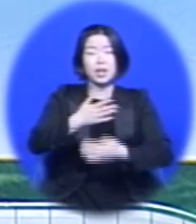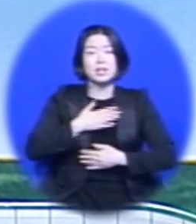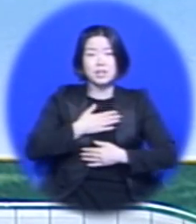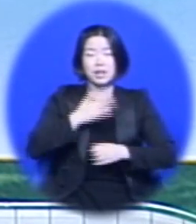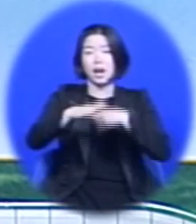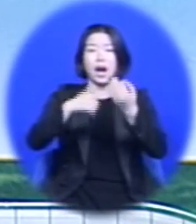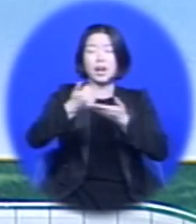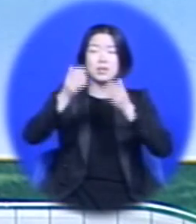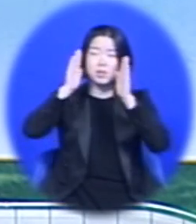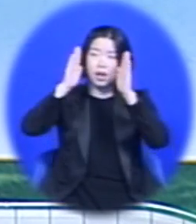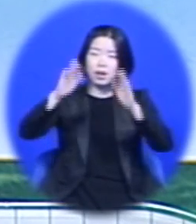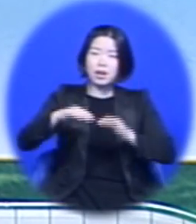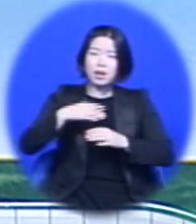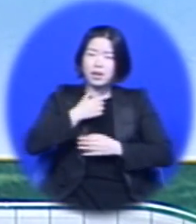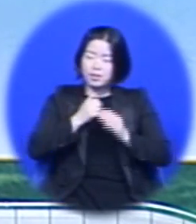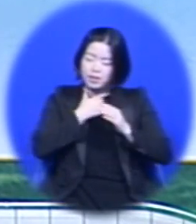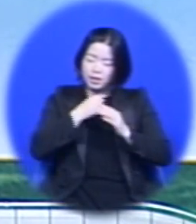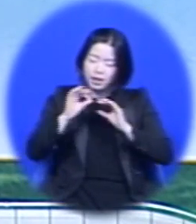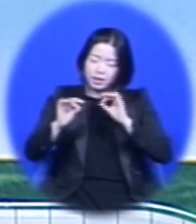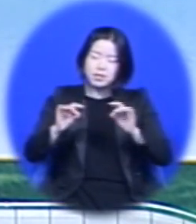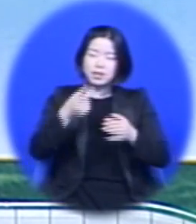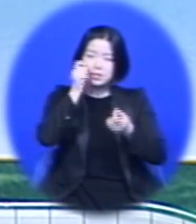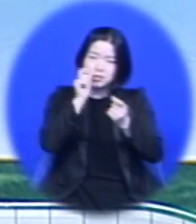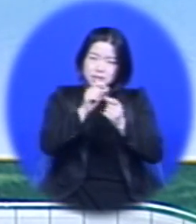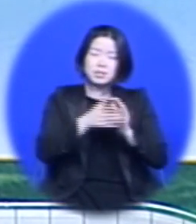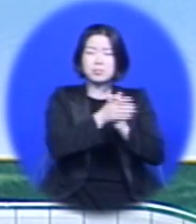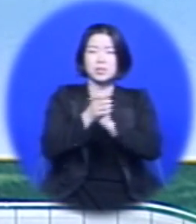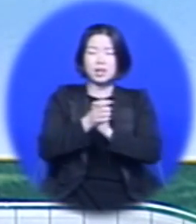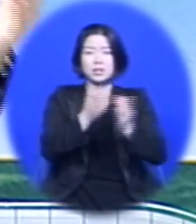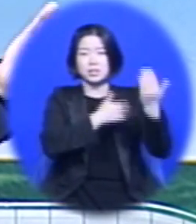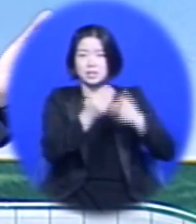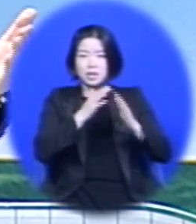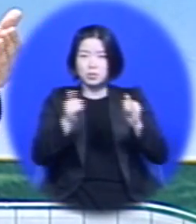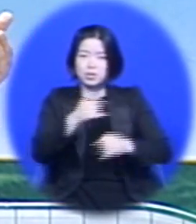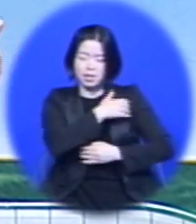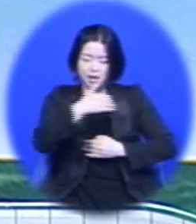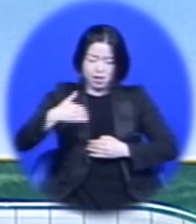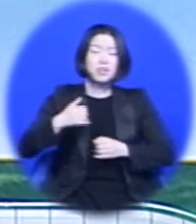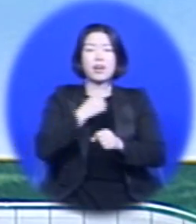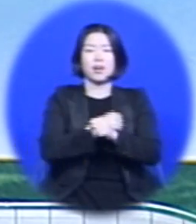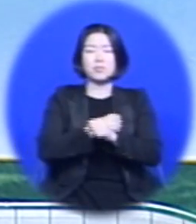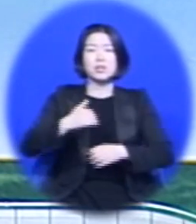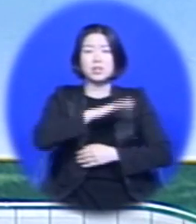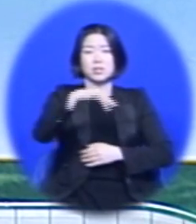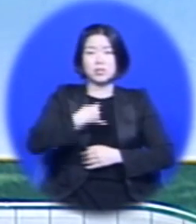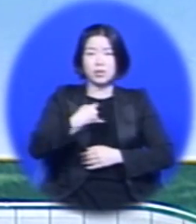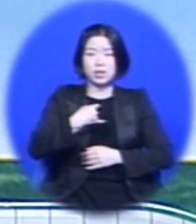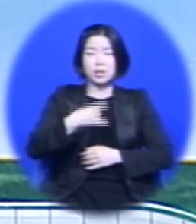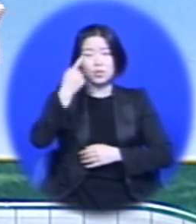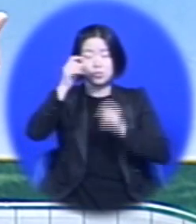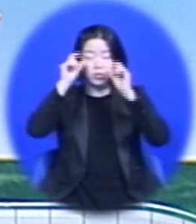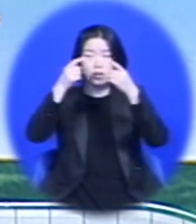제게 하나님을 향한 그 간절함, 그 친밀함, 그 상속자의 당당함을 하나님 저에게